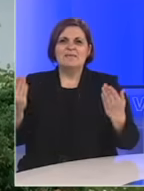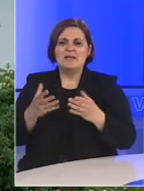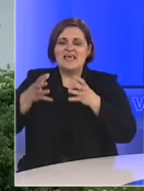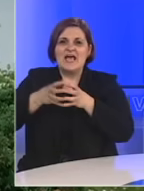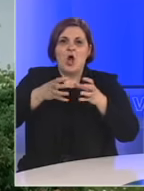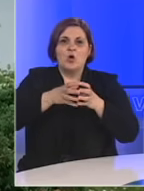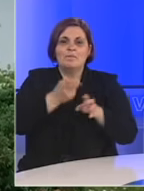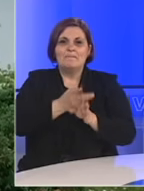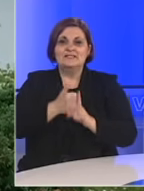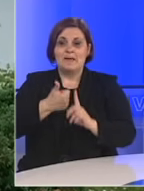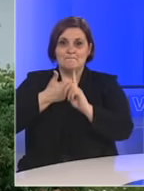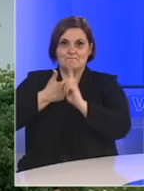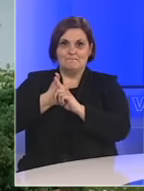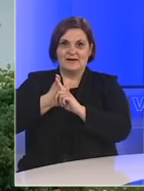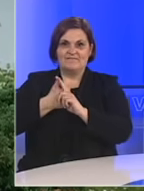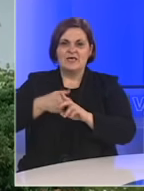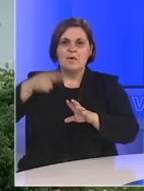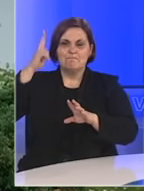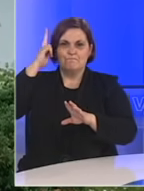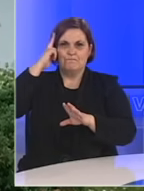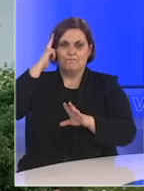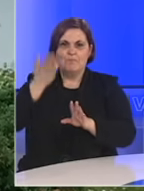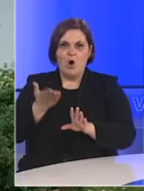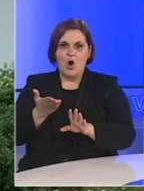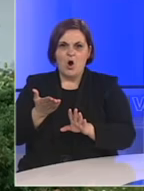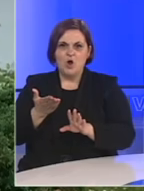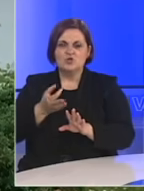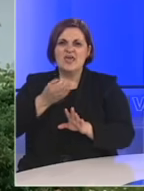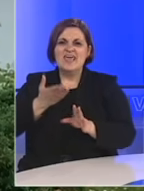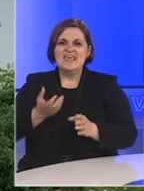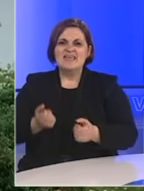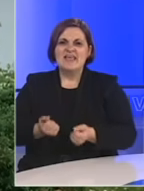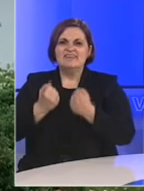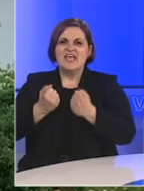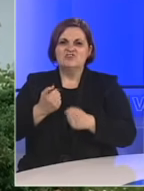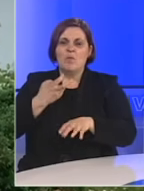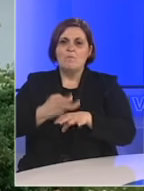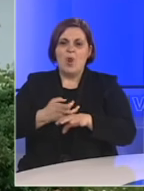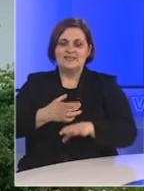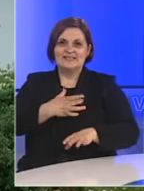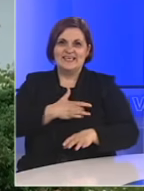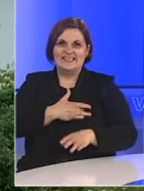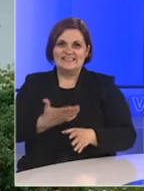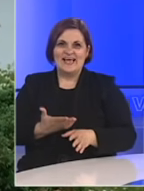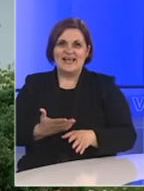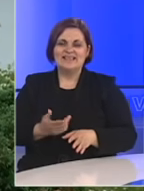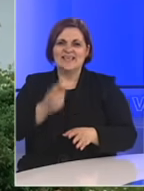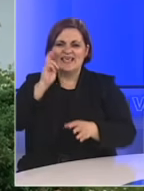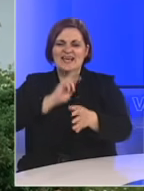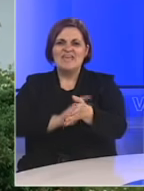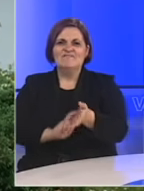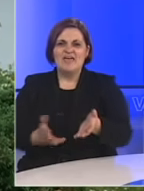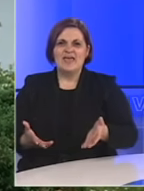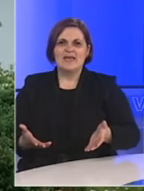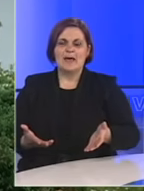grupa pacijenata. Prvi koji imaju poznatu pa i uznapredovalu bolest srca ili kardiovaskularno